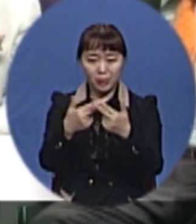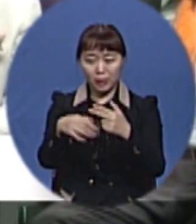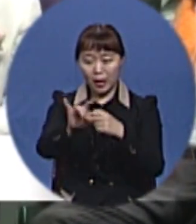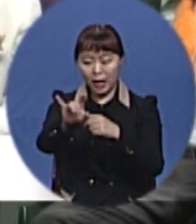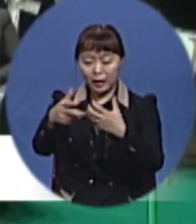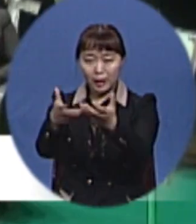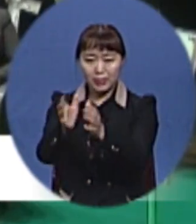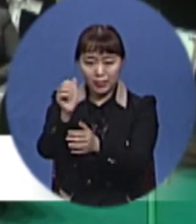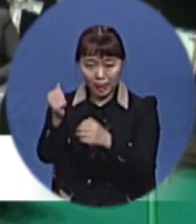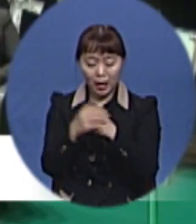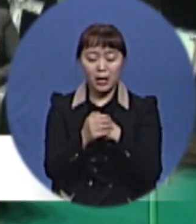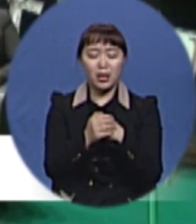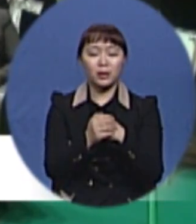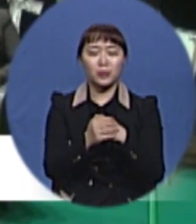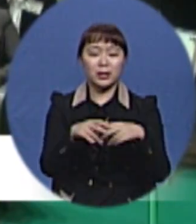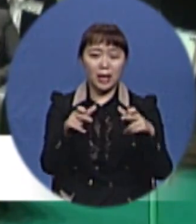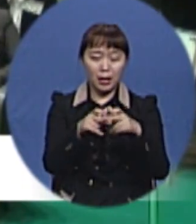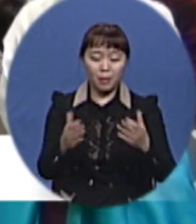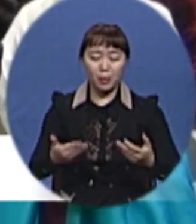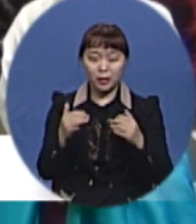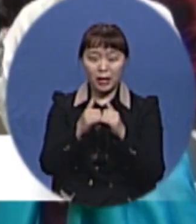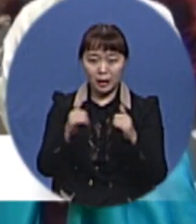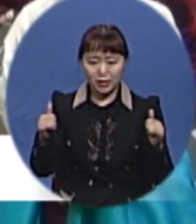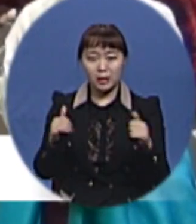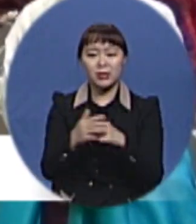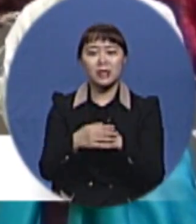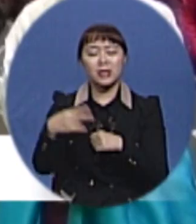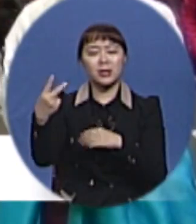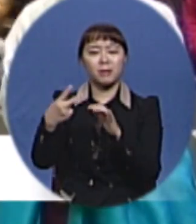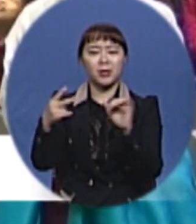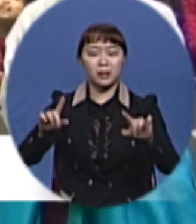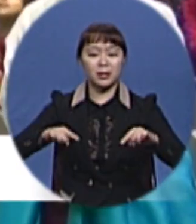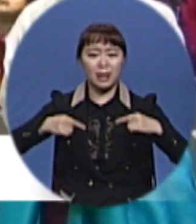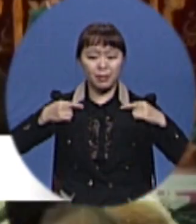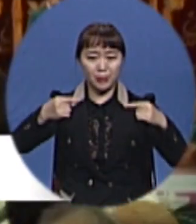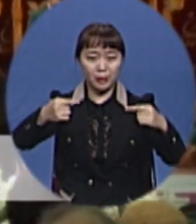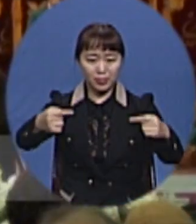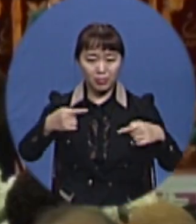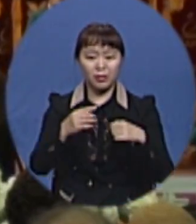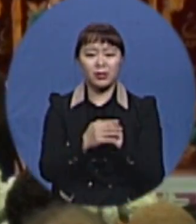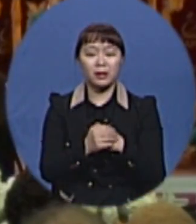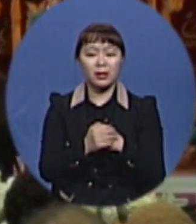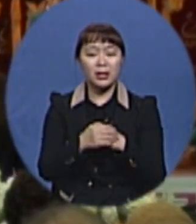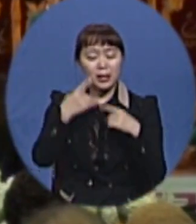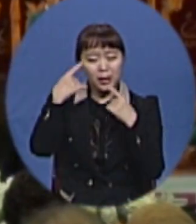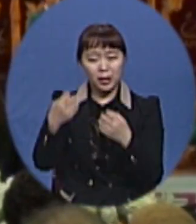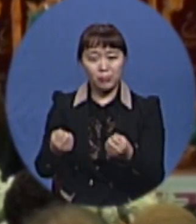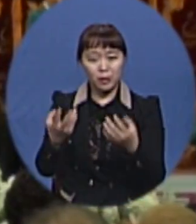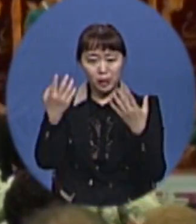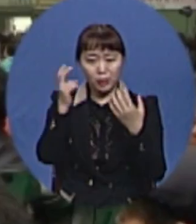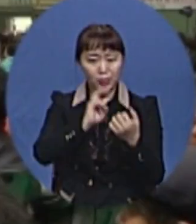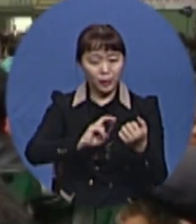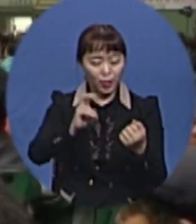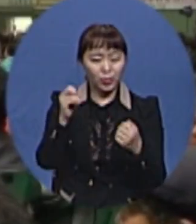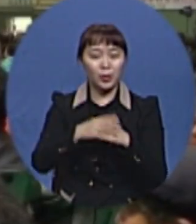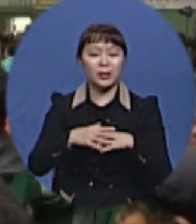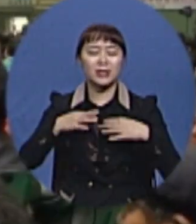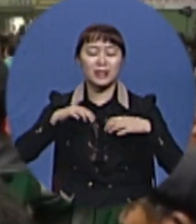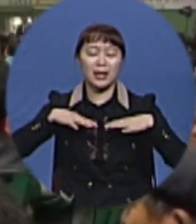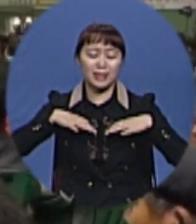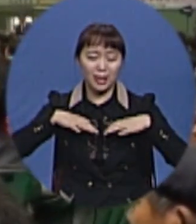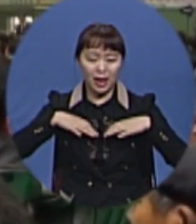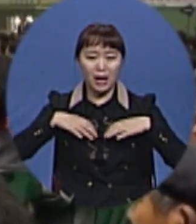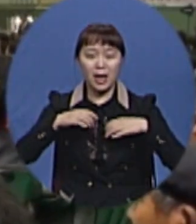기관단체장, 장애인, 자원봉사자 등 2천여 명이 참석한 가운데 기념식 축하 공연, 장기자랑